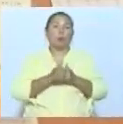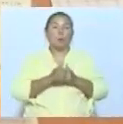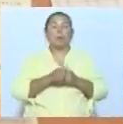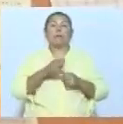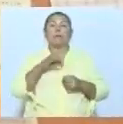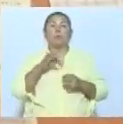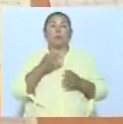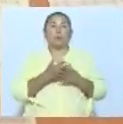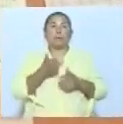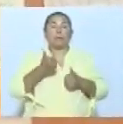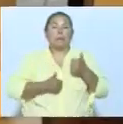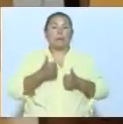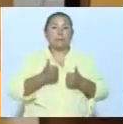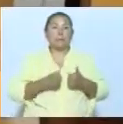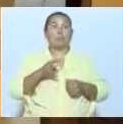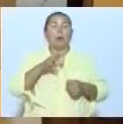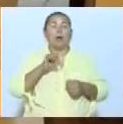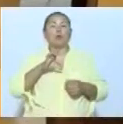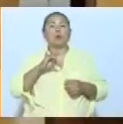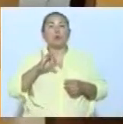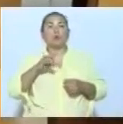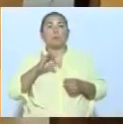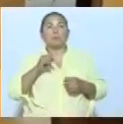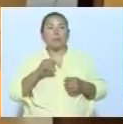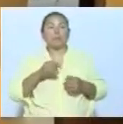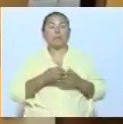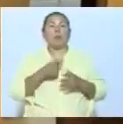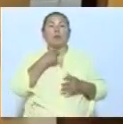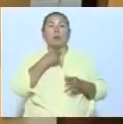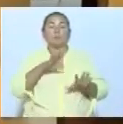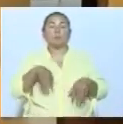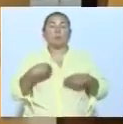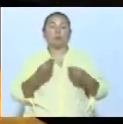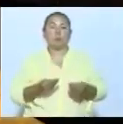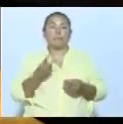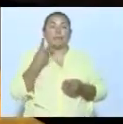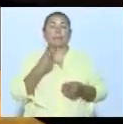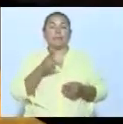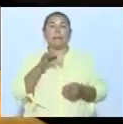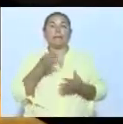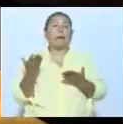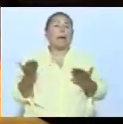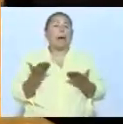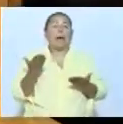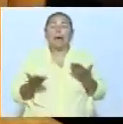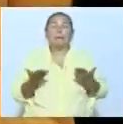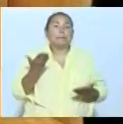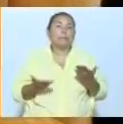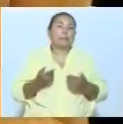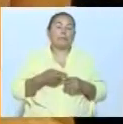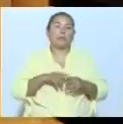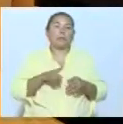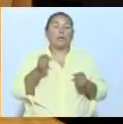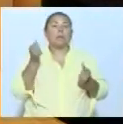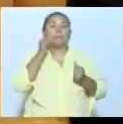таққа таласады. Ирандықтар Масуд Пизашкиан мен Саид Жалилиге дауыс беріп жатыр. Екі кандидаттың қайсысы көп дауыс жинайтыны ертең